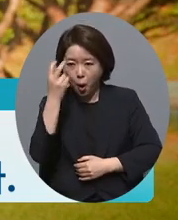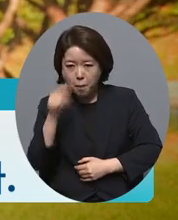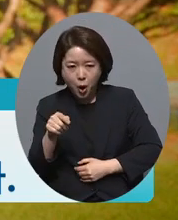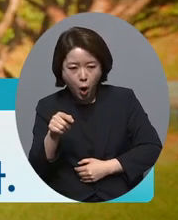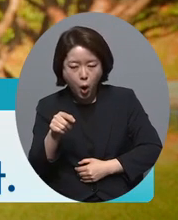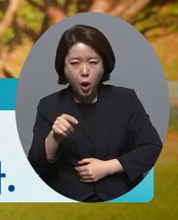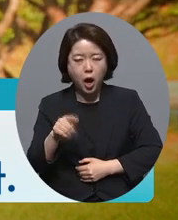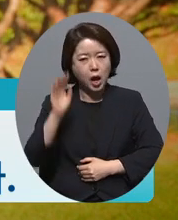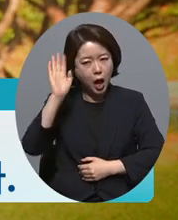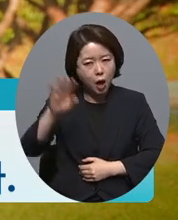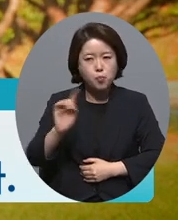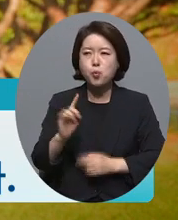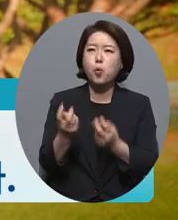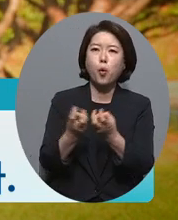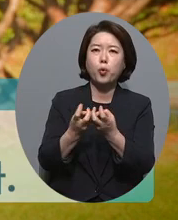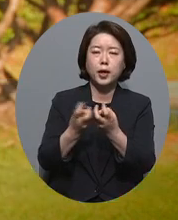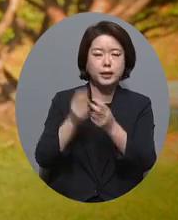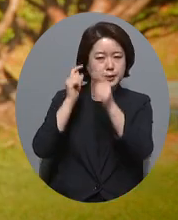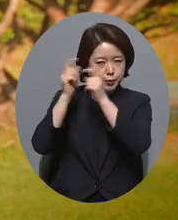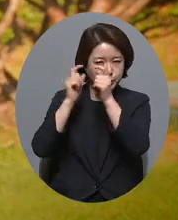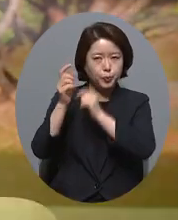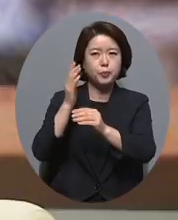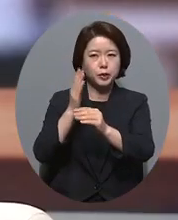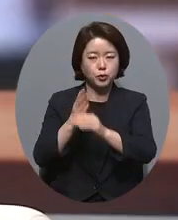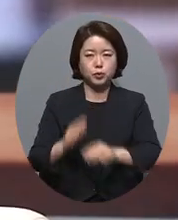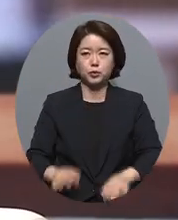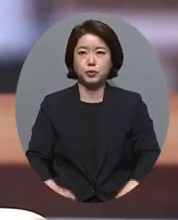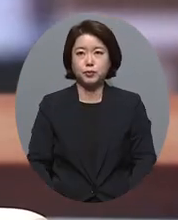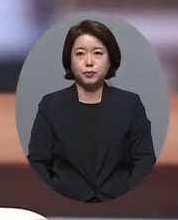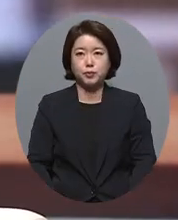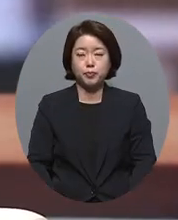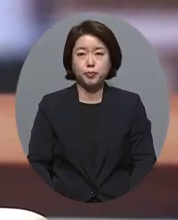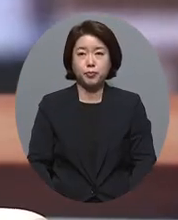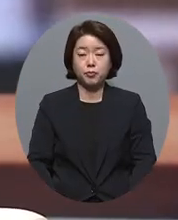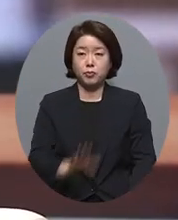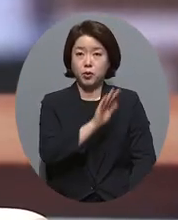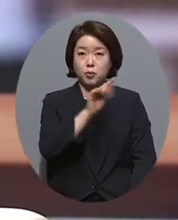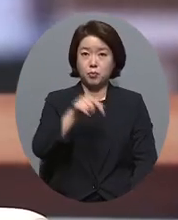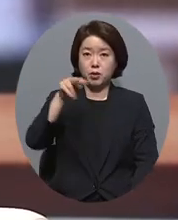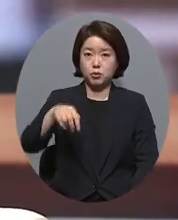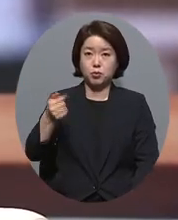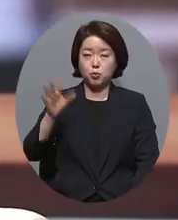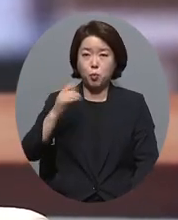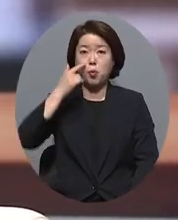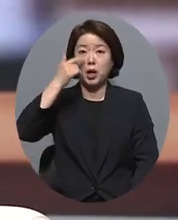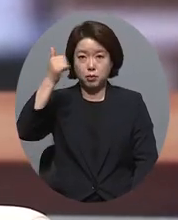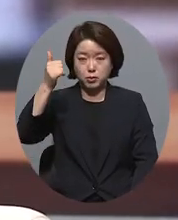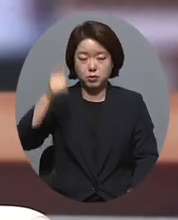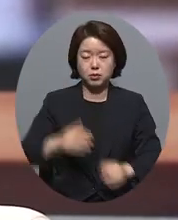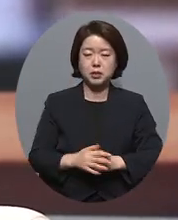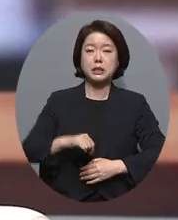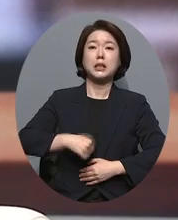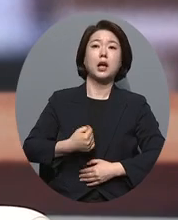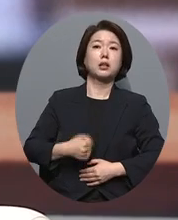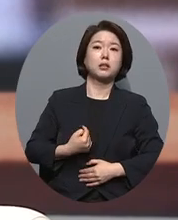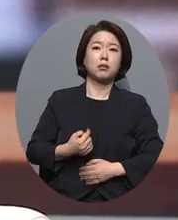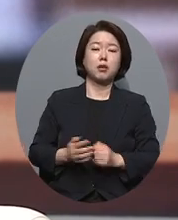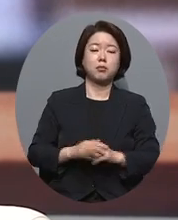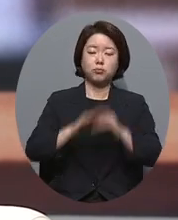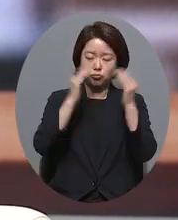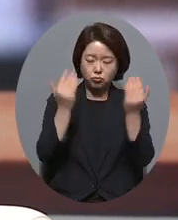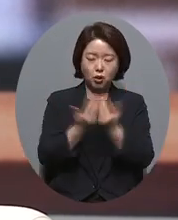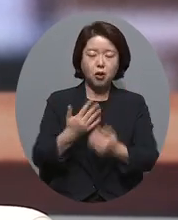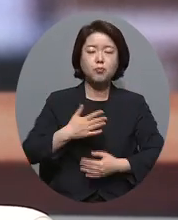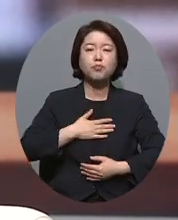좀 고민을 해봐야 될 것 같습니다 자 그리고 박수홍 씨의 아버지는 본인이 모든